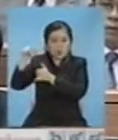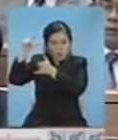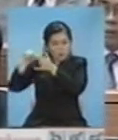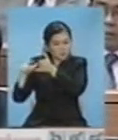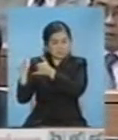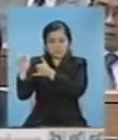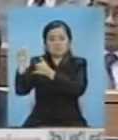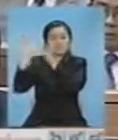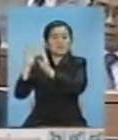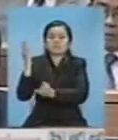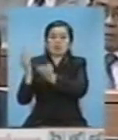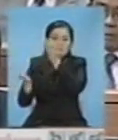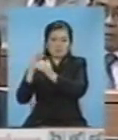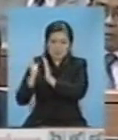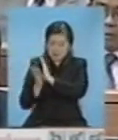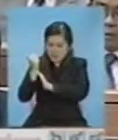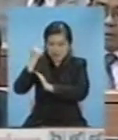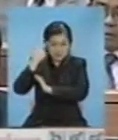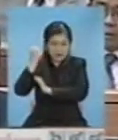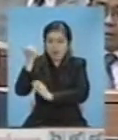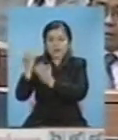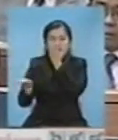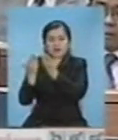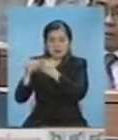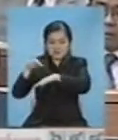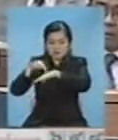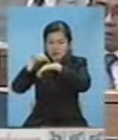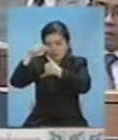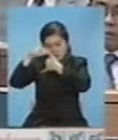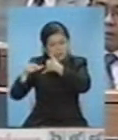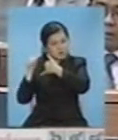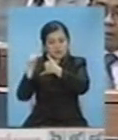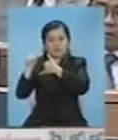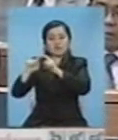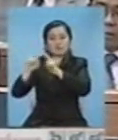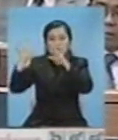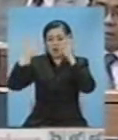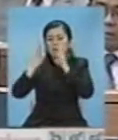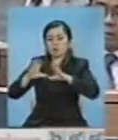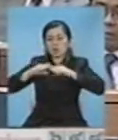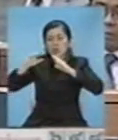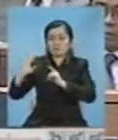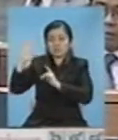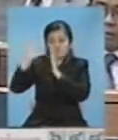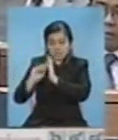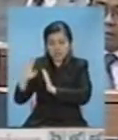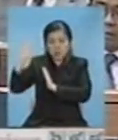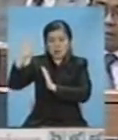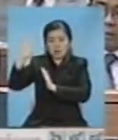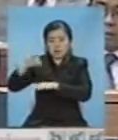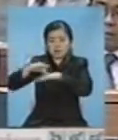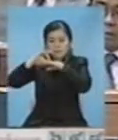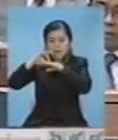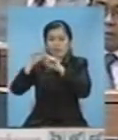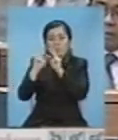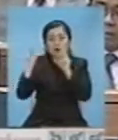ไหนเก่งขนาดไหนเหมาะสมขนาดไหนถ้ามีคนค้าน4คนขึ้นไปไม่มีวันได้เป็นกรรมการปป